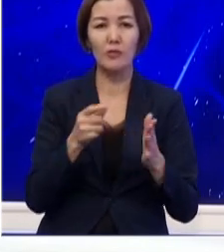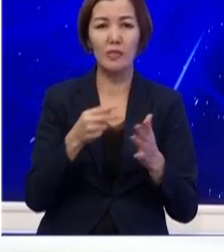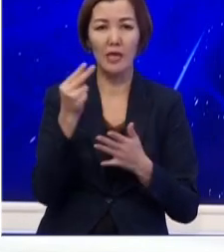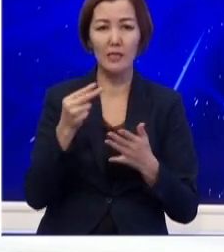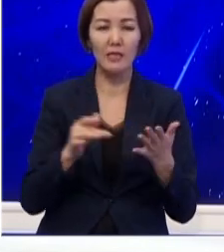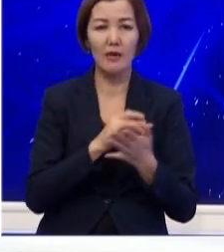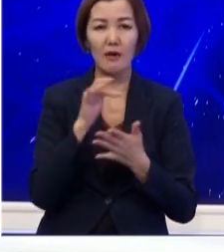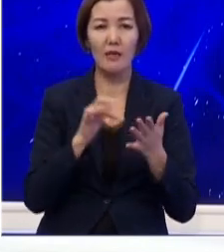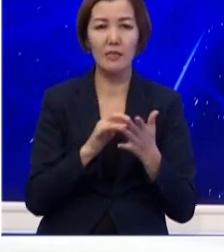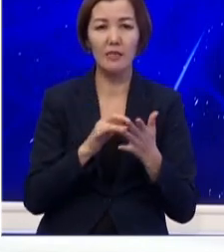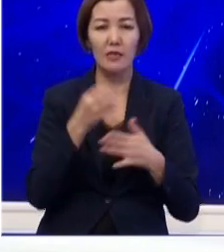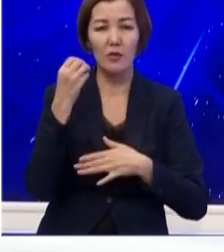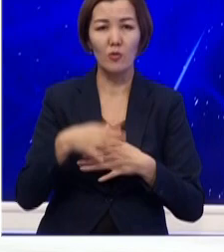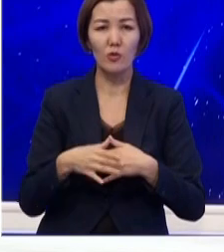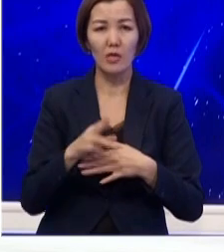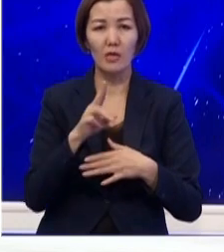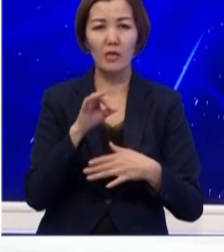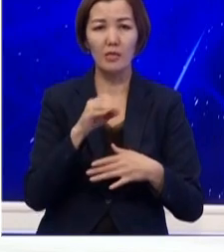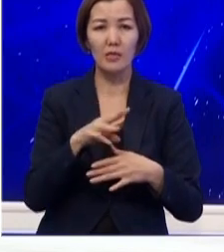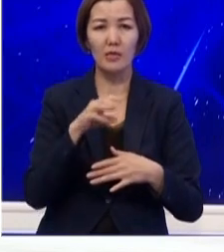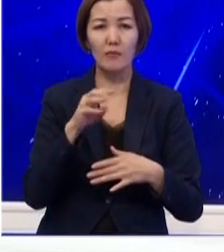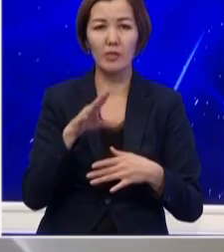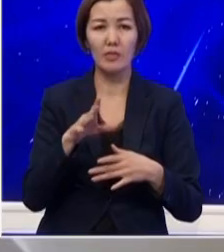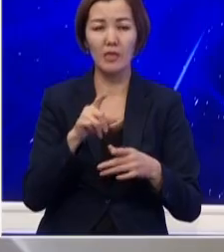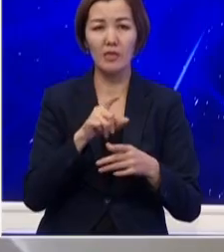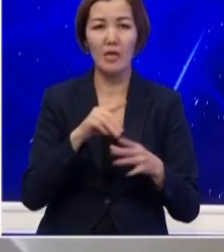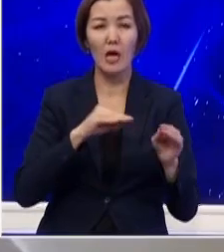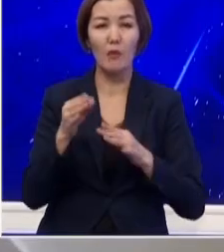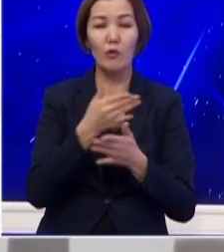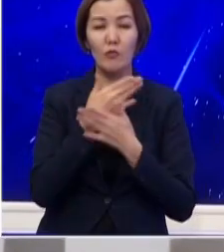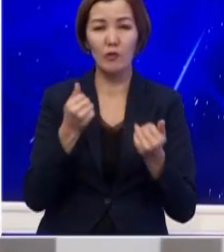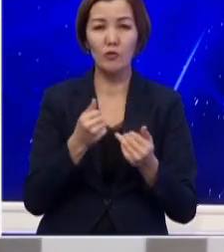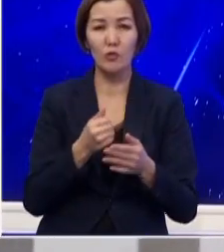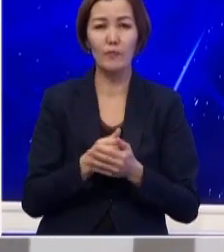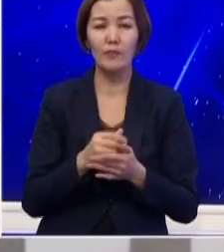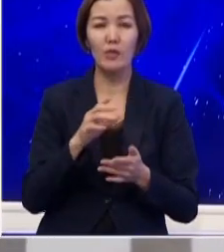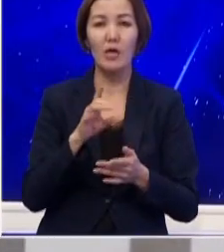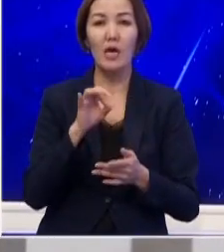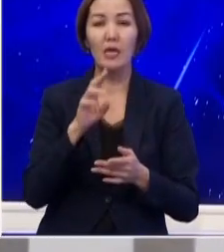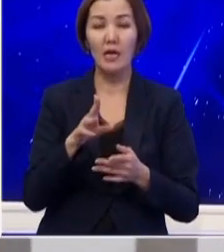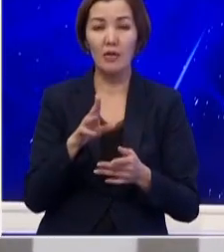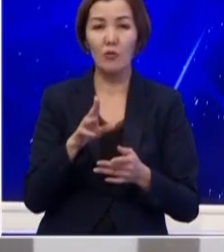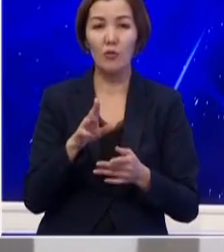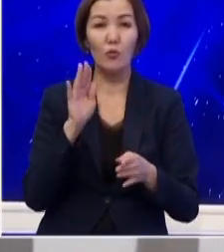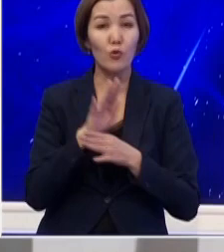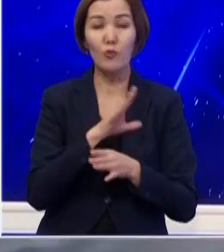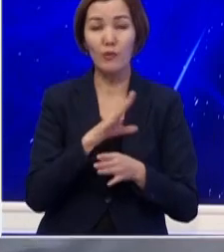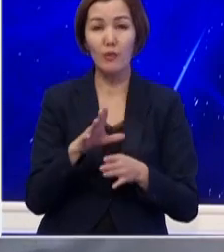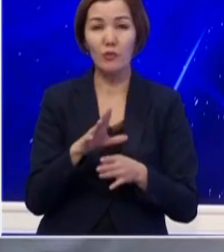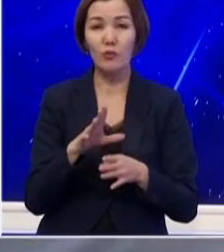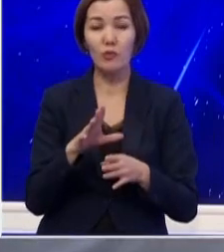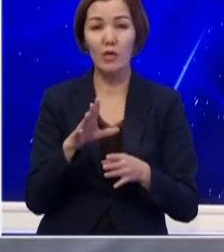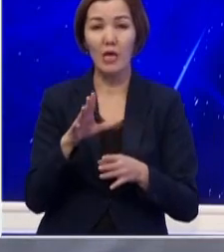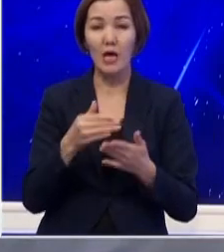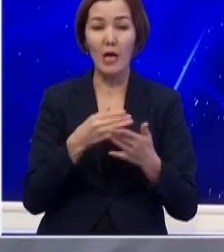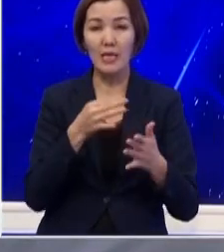қаласының онкологиялық орталықтарында КТ-МРТ сияқты аппараттар жоқ. Обыр үкім емес, тоқтамай күресу қажет. Сондықтан онкологиялық